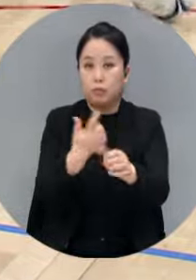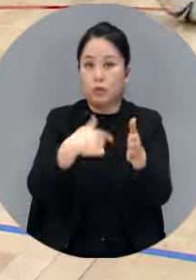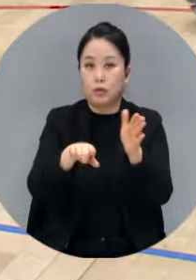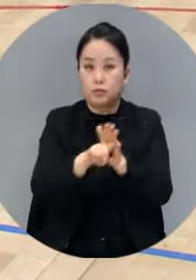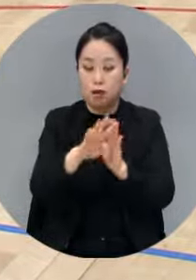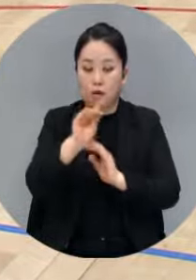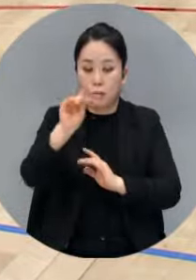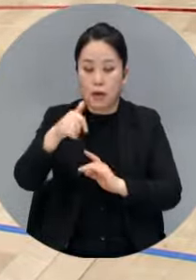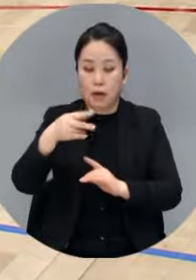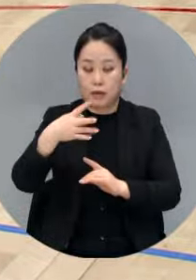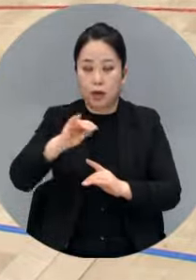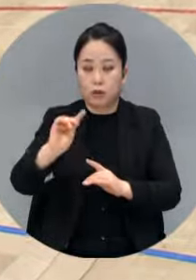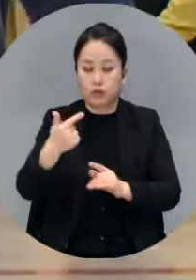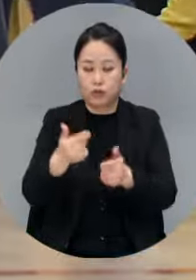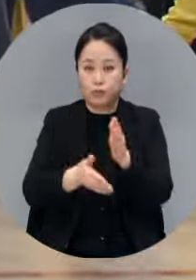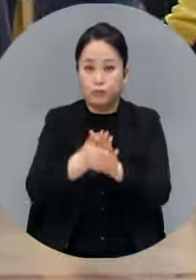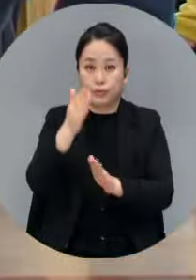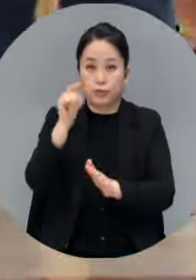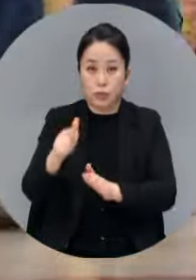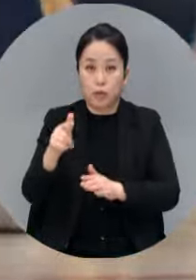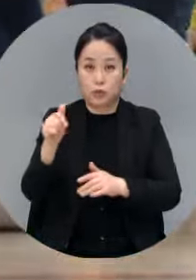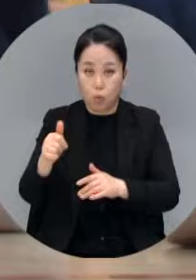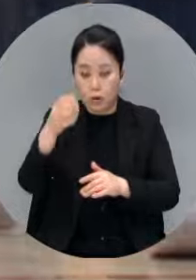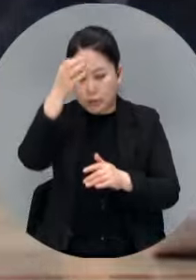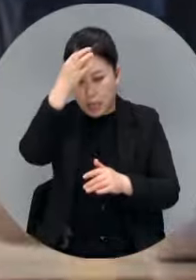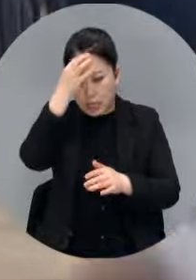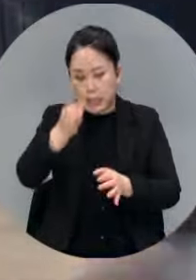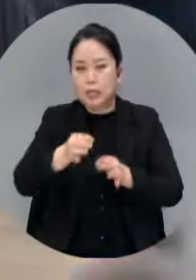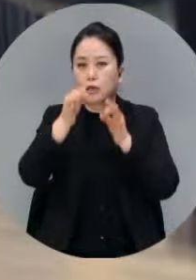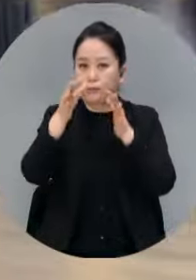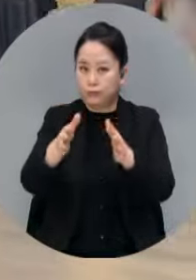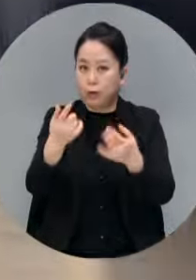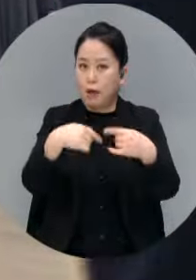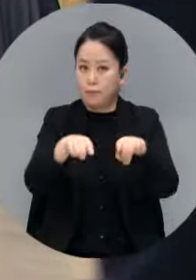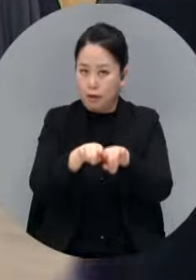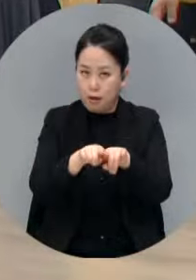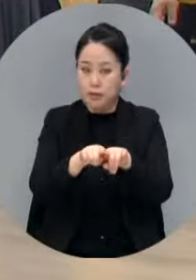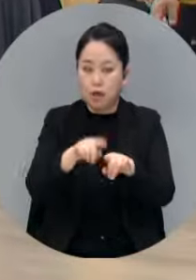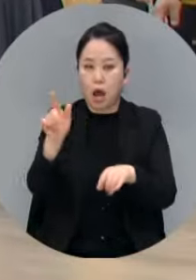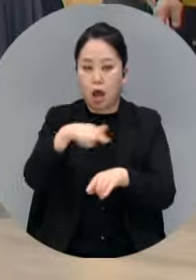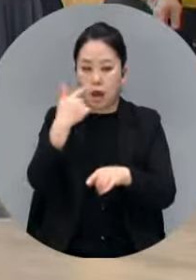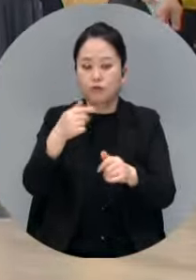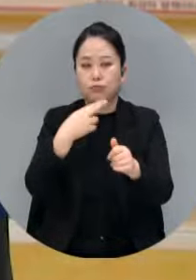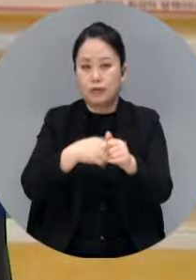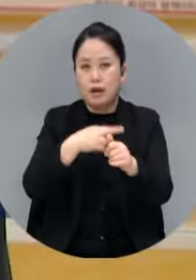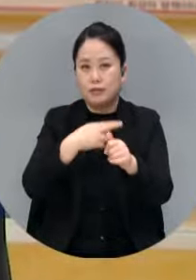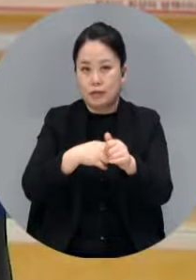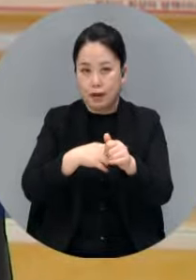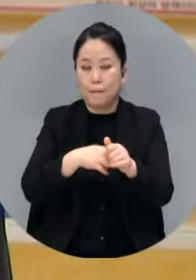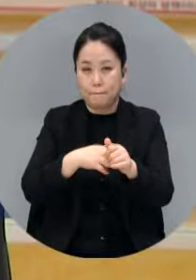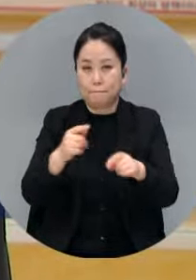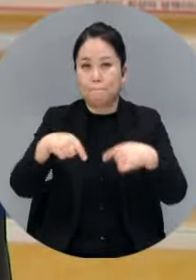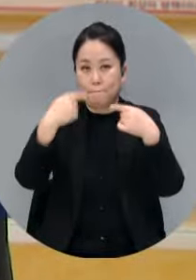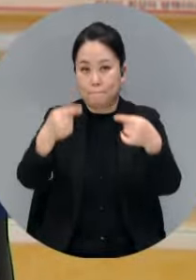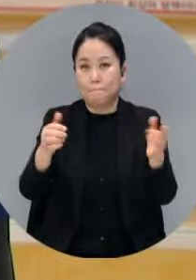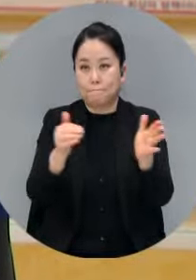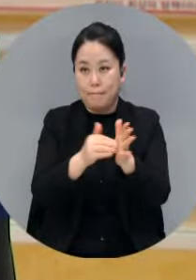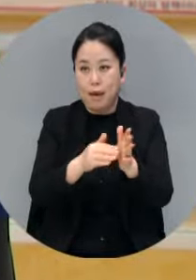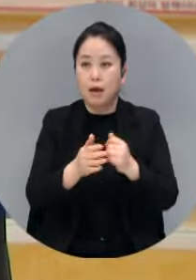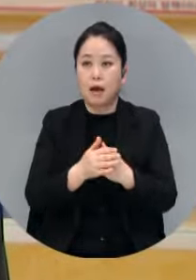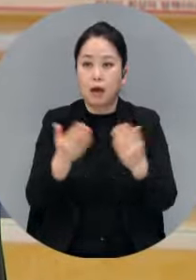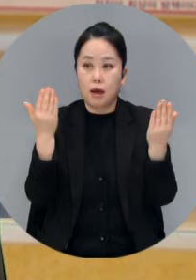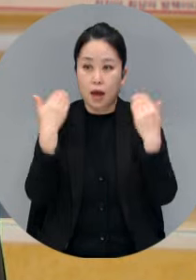재능기부 릴레이에 함께 1일 강사로 나섰습니다. 학교에서만 책임을 지는 것이 아니고 우리